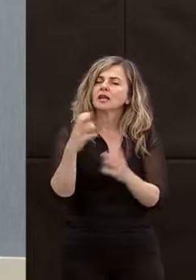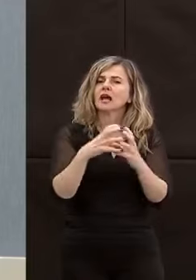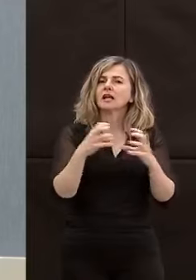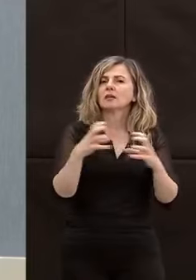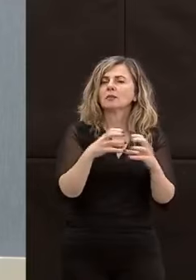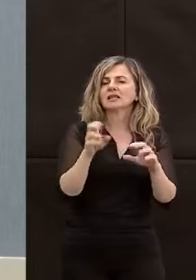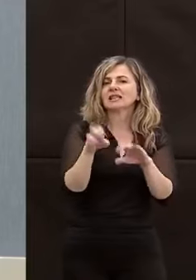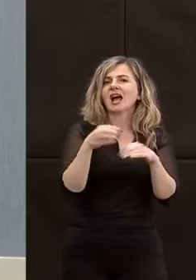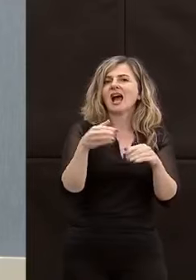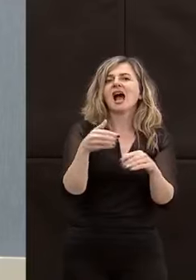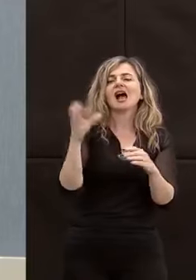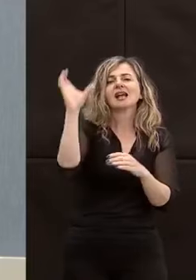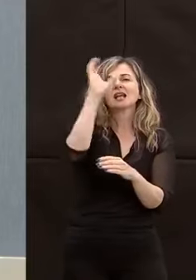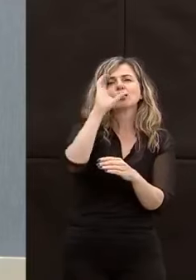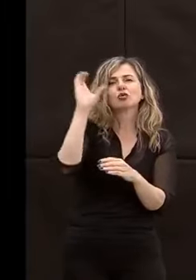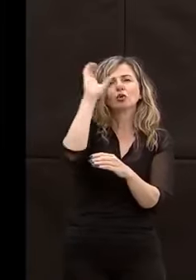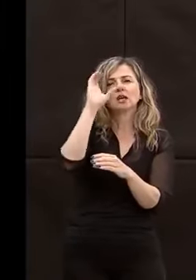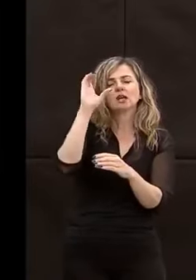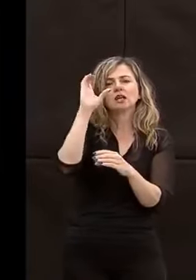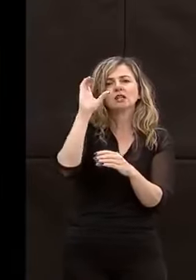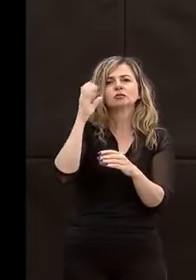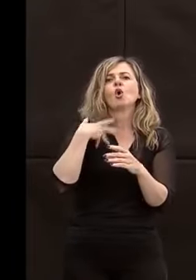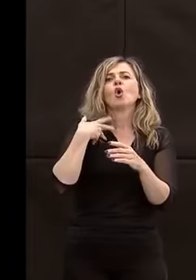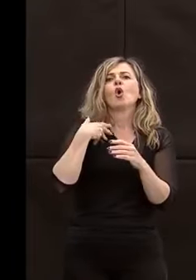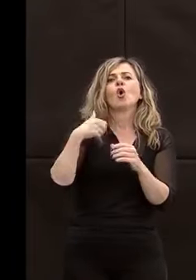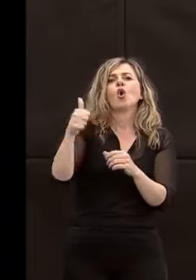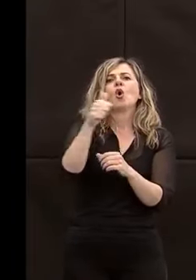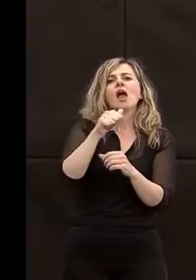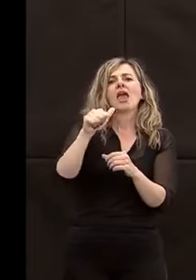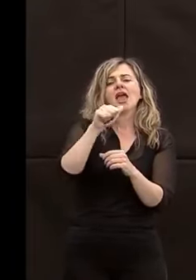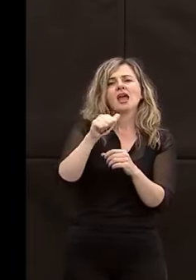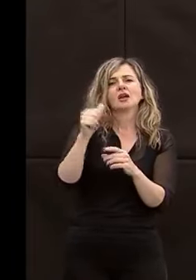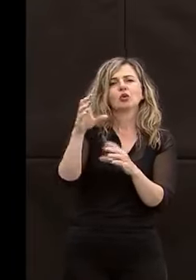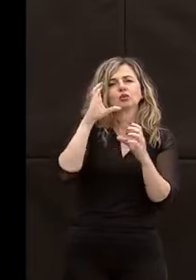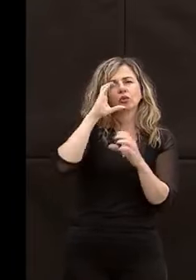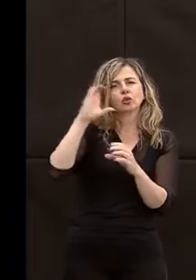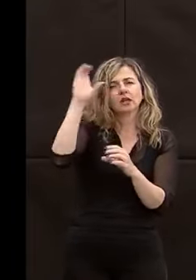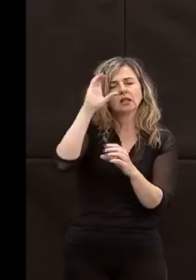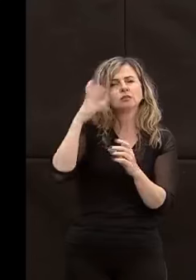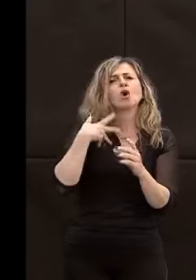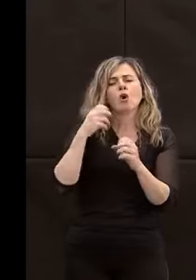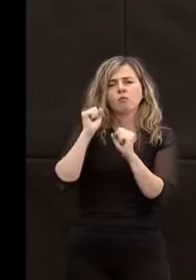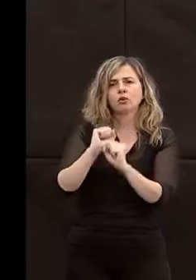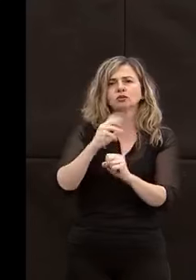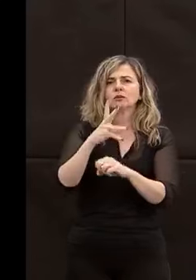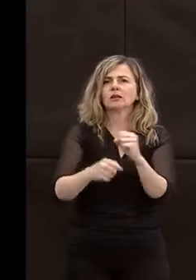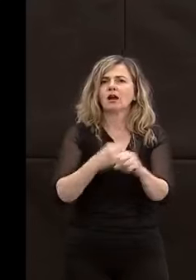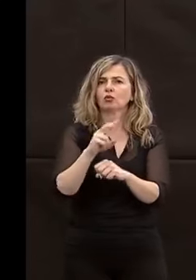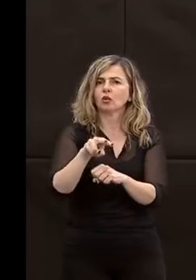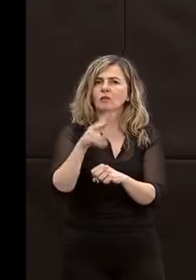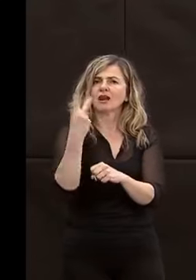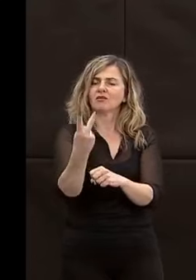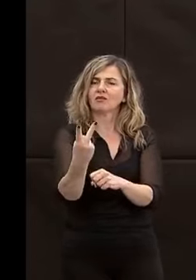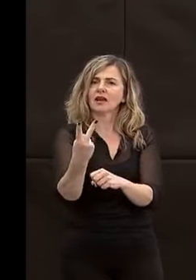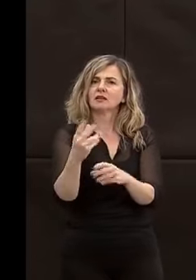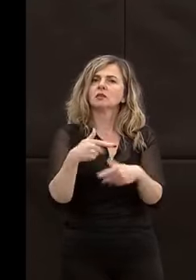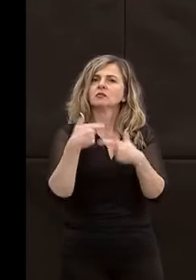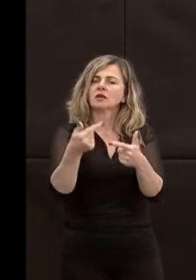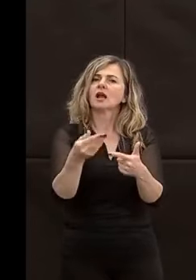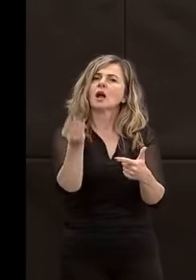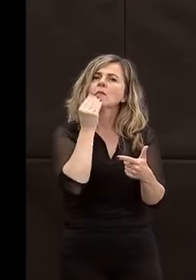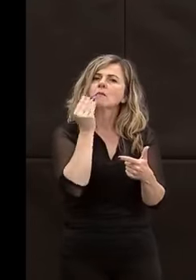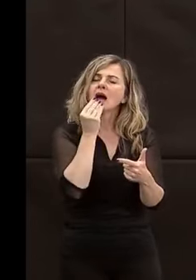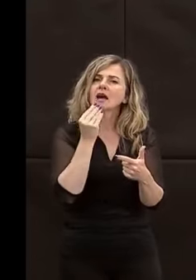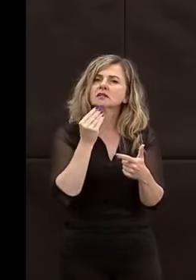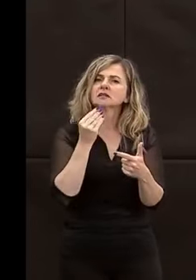agrituristiche del mondo dell'enoturismo con la possibilità per l'anno 2020 di somministrare pasti e bevande